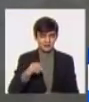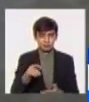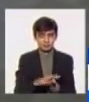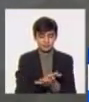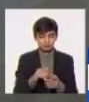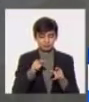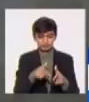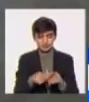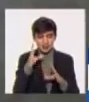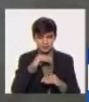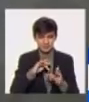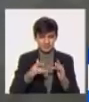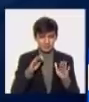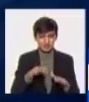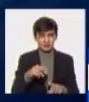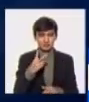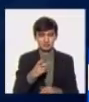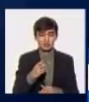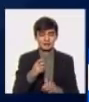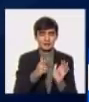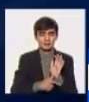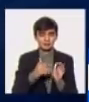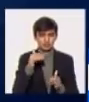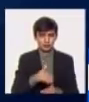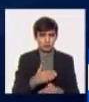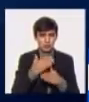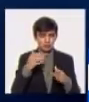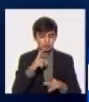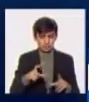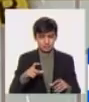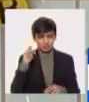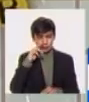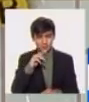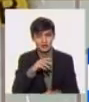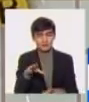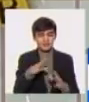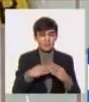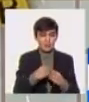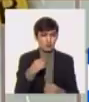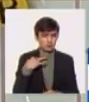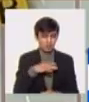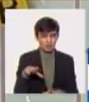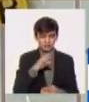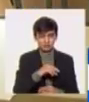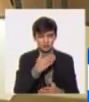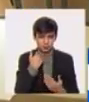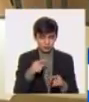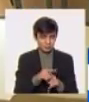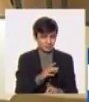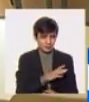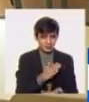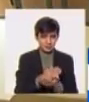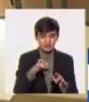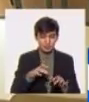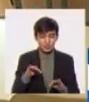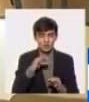Алматы свыше 276 тысяч школьников. Конечно, не во всех семьях есть компьютеры и смартфоны, поэтому школы передали более